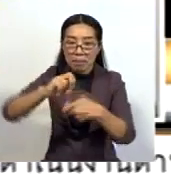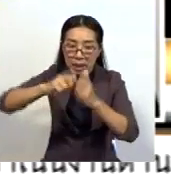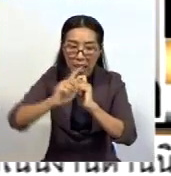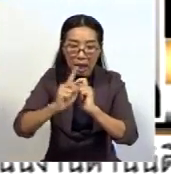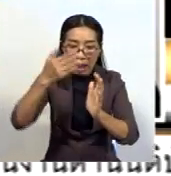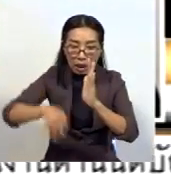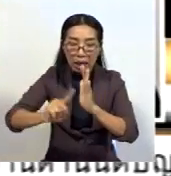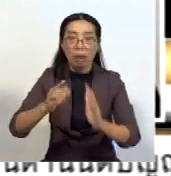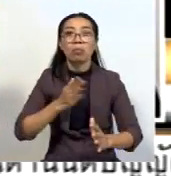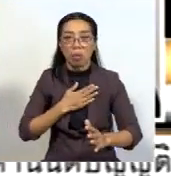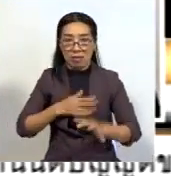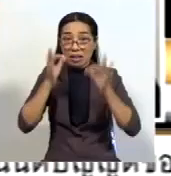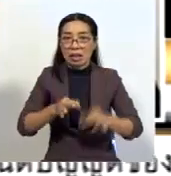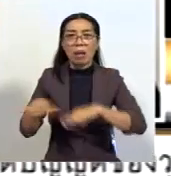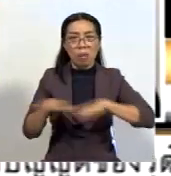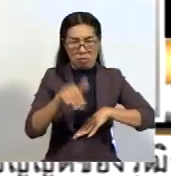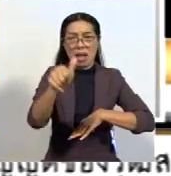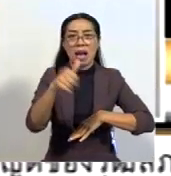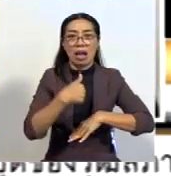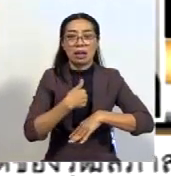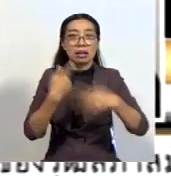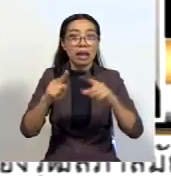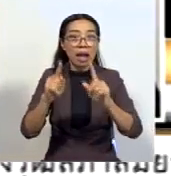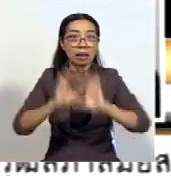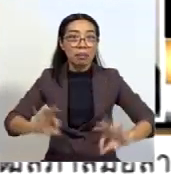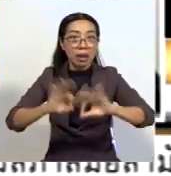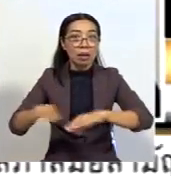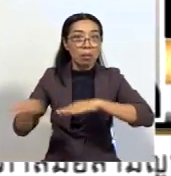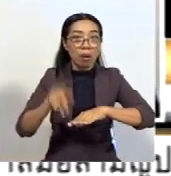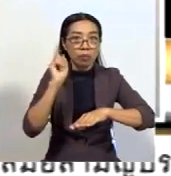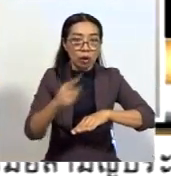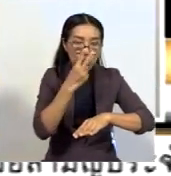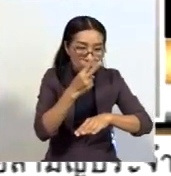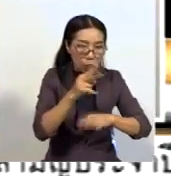นี่ยผมพร้อมตัดสินใจอยู่แล้วเพราะเป็นการตัดสินใจแต่ต้องเป็นการตัดสินใจที่อยู่บนพื้นฐานของความถูกต้องของกฎหมาย